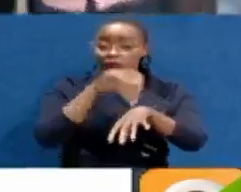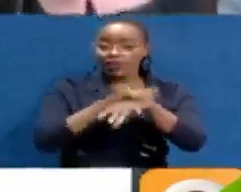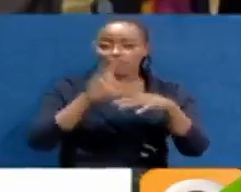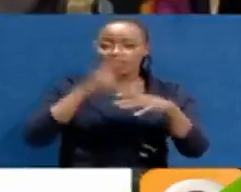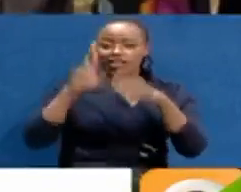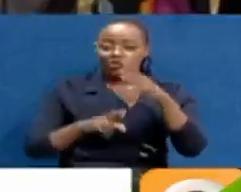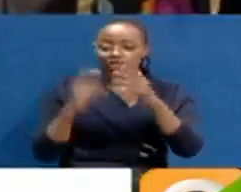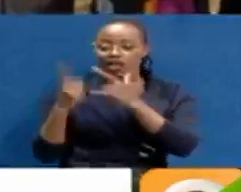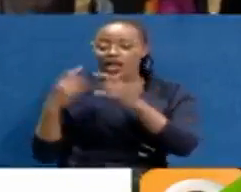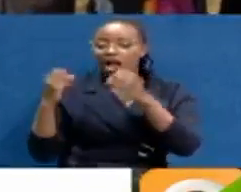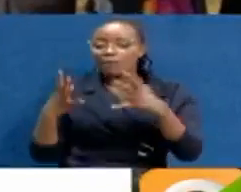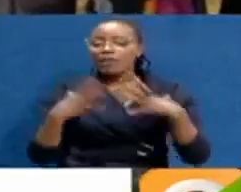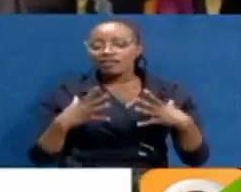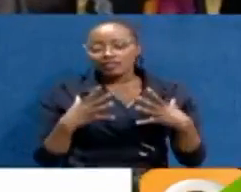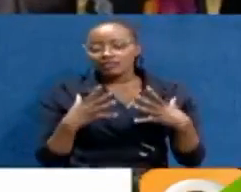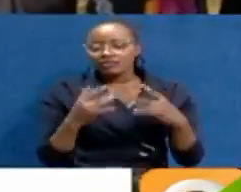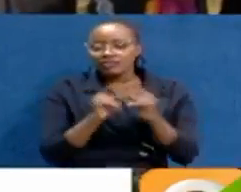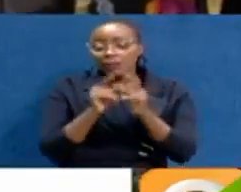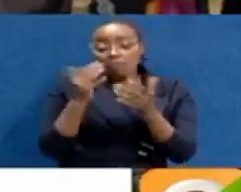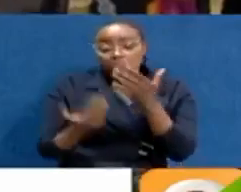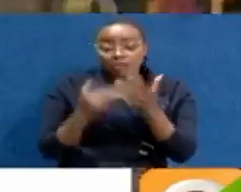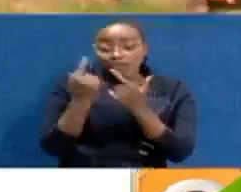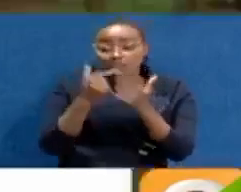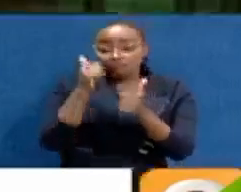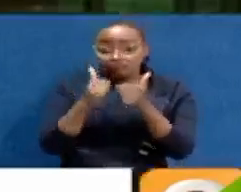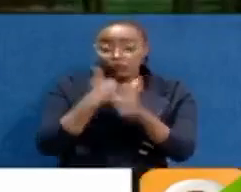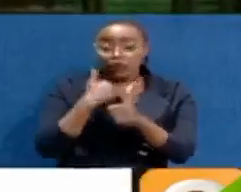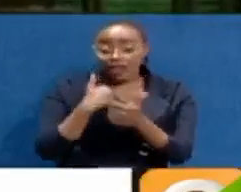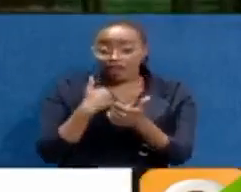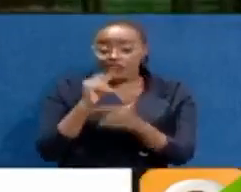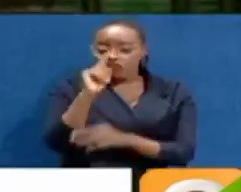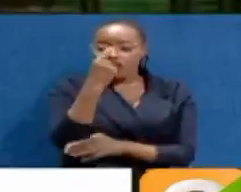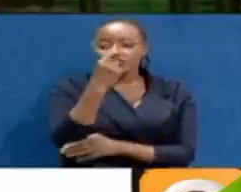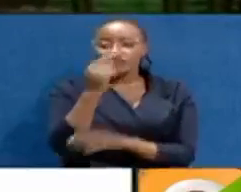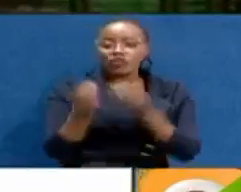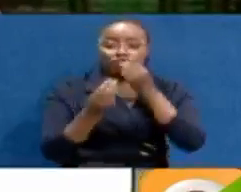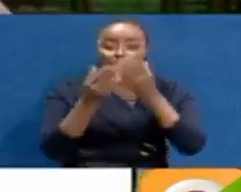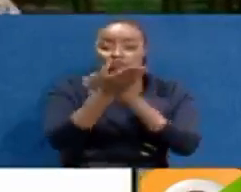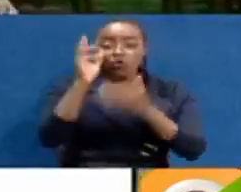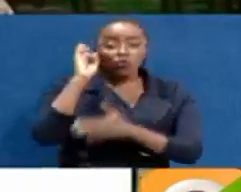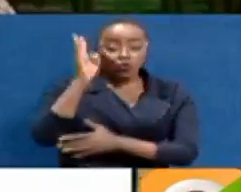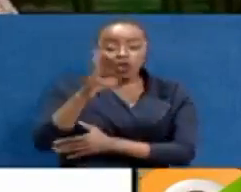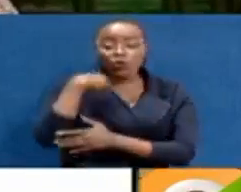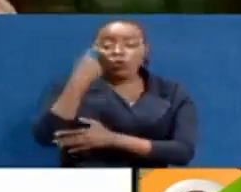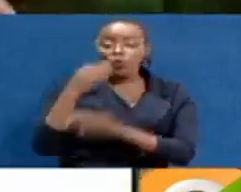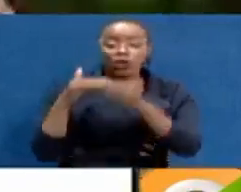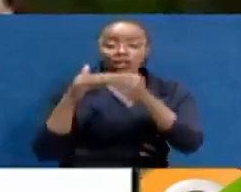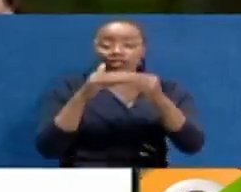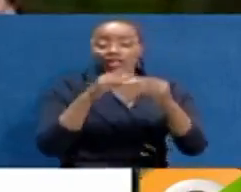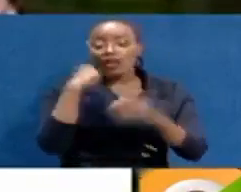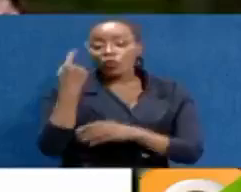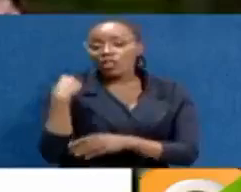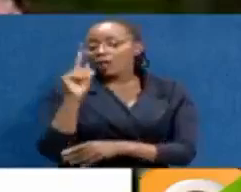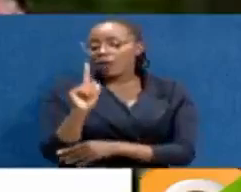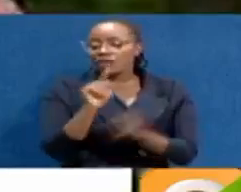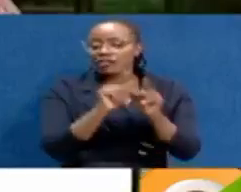kupata mahesabu kamili au labda hesabu zitaweza kufika, ya kwanza kabisa tutaweza kuwajuza ni nani atakuwa anaongoza, na